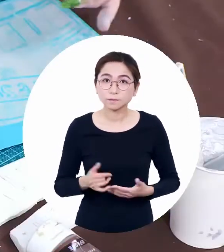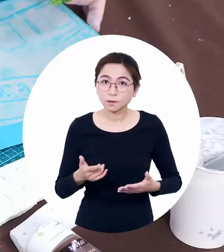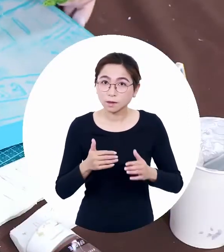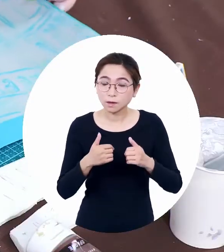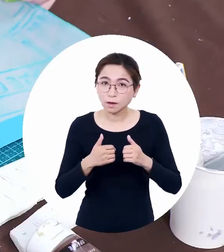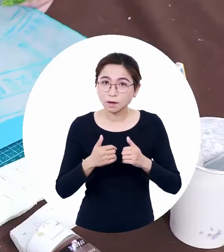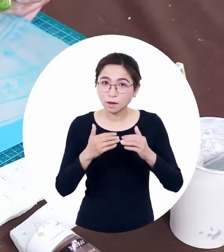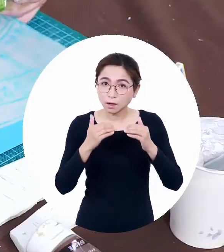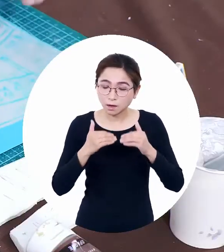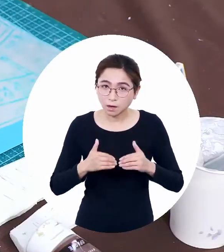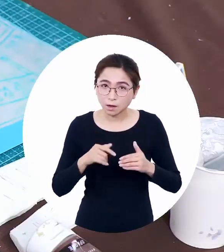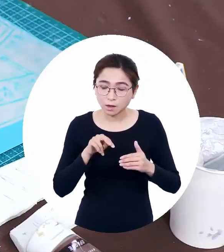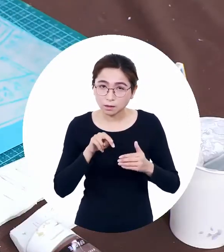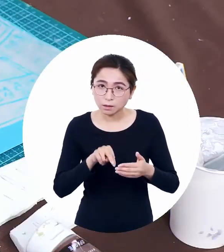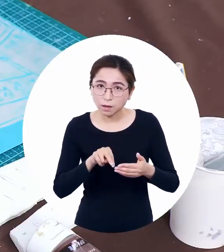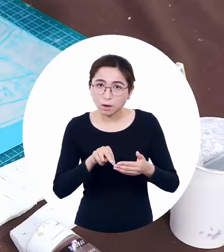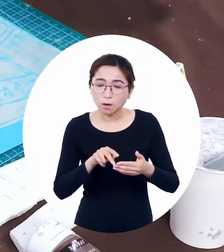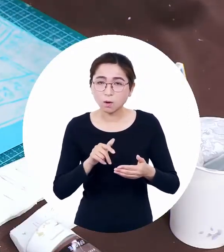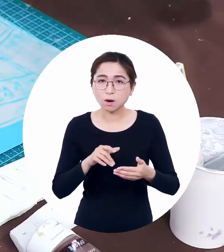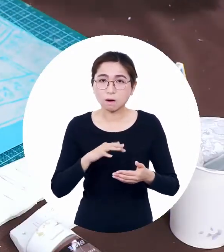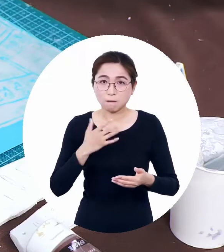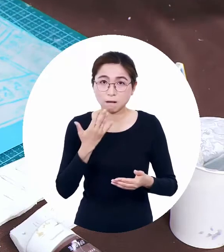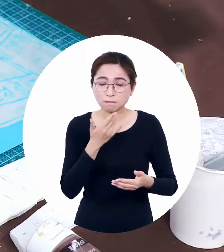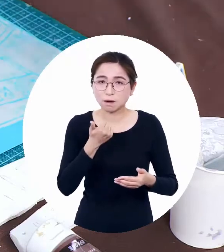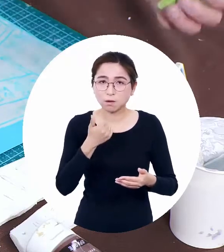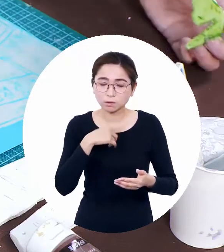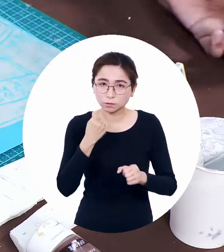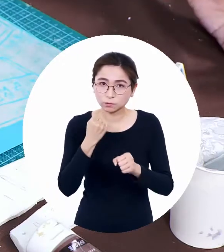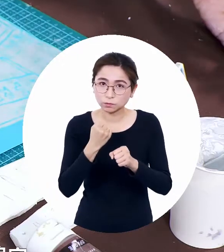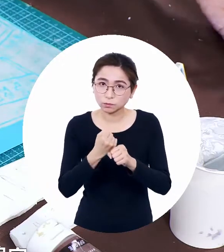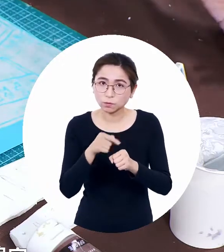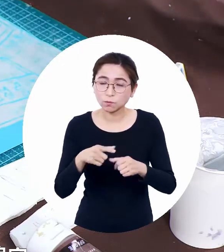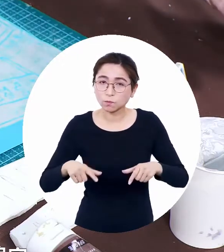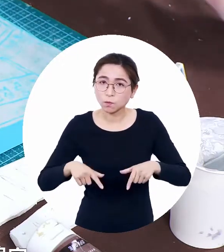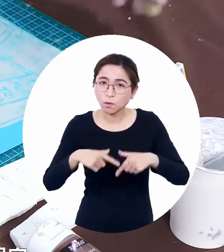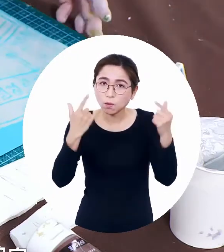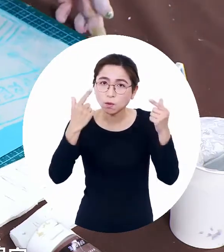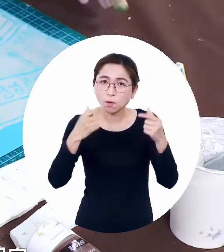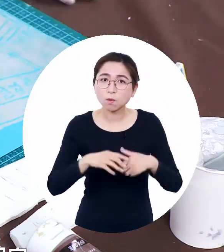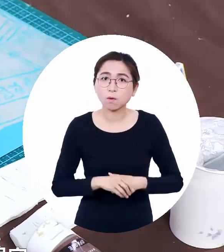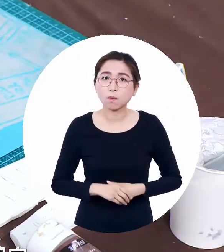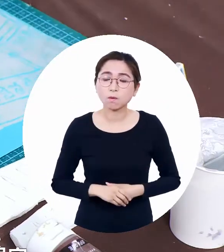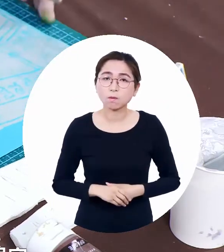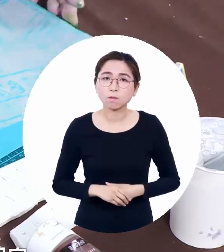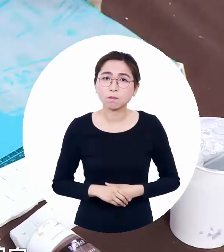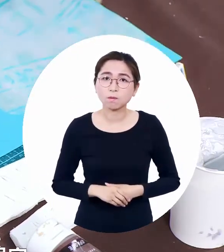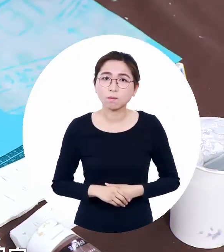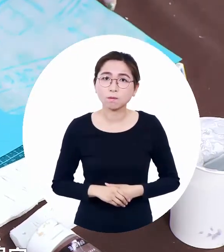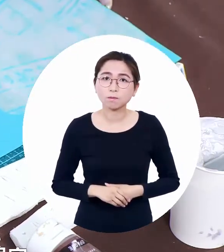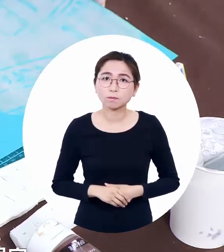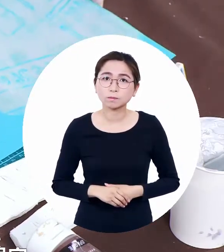好，今次我哋夠墨啦，咁咪做到呢個效果啦，做咗棵樹啦。咁咪另外就跟住我哋就會